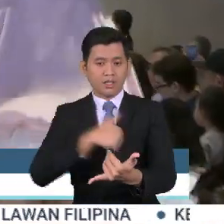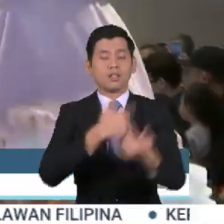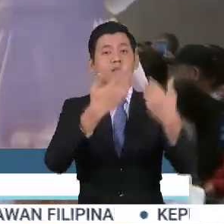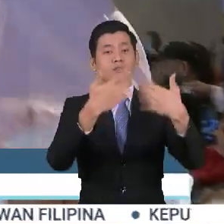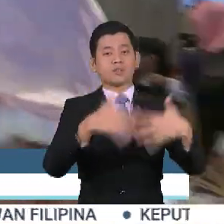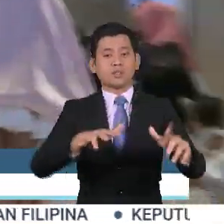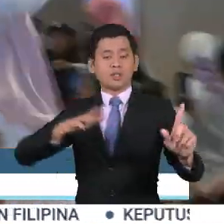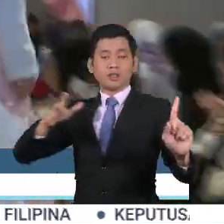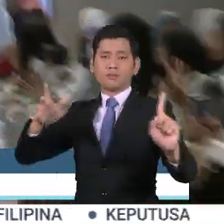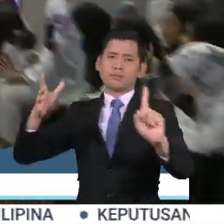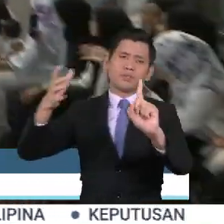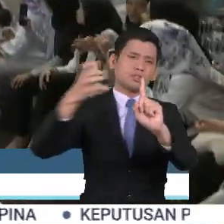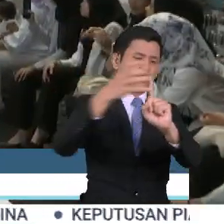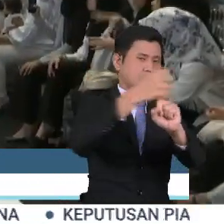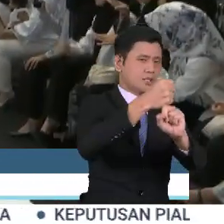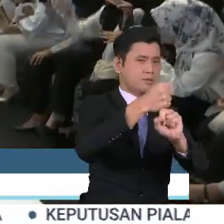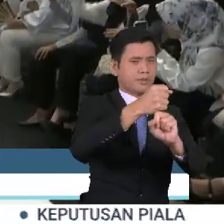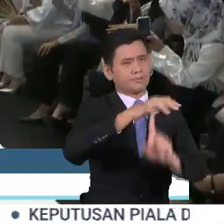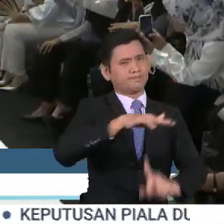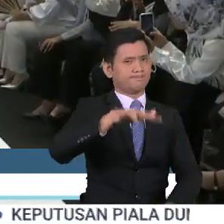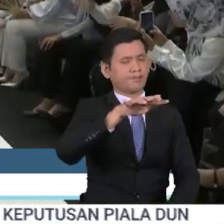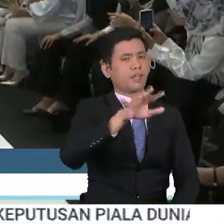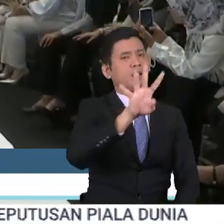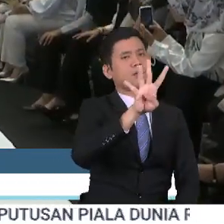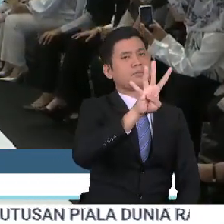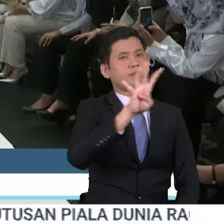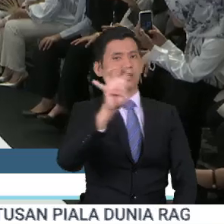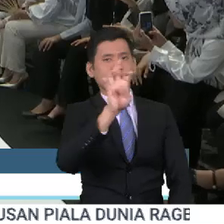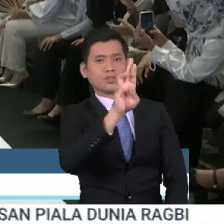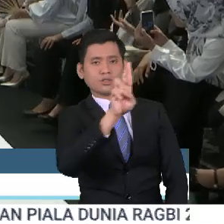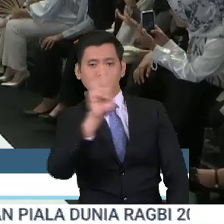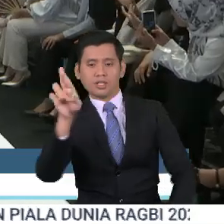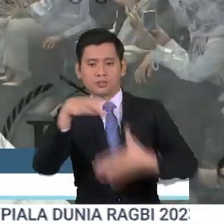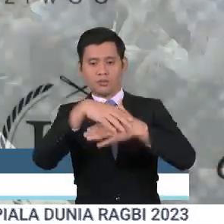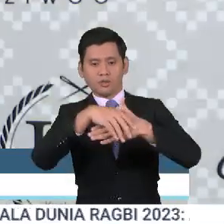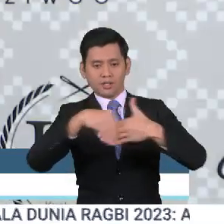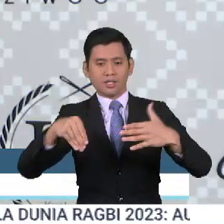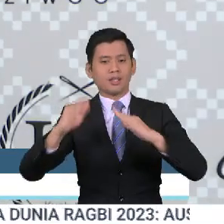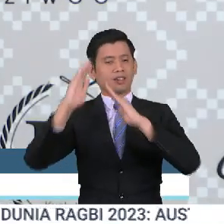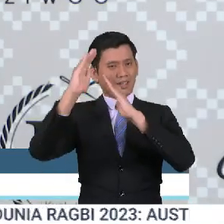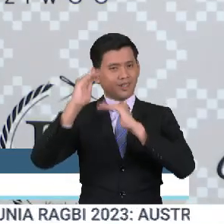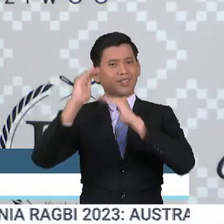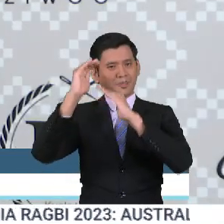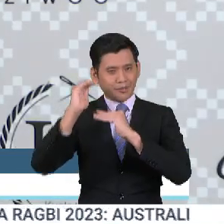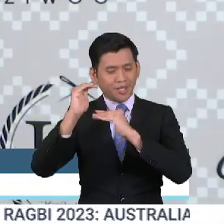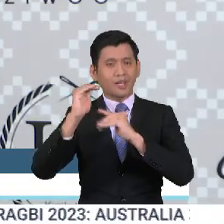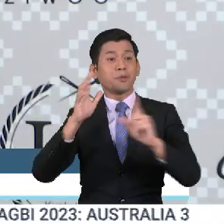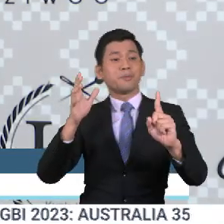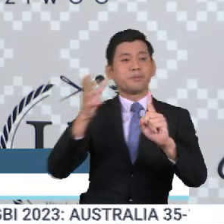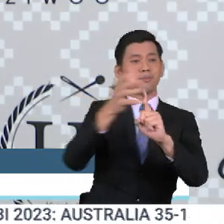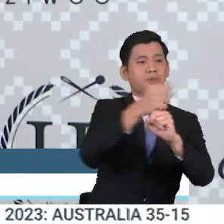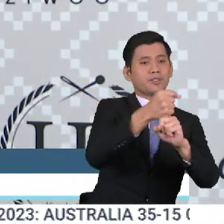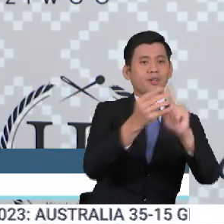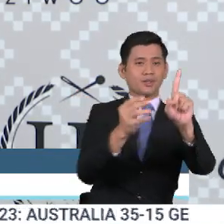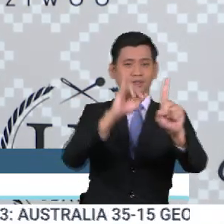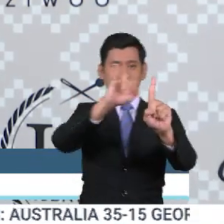pun mencapai dalam kadar RM400,000. So, harap-haraplah. Harap-harap pencapaian 1 juta